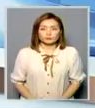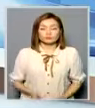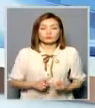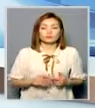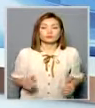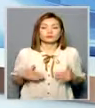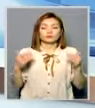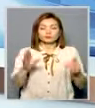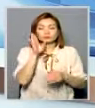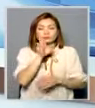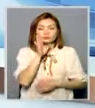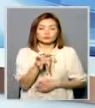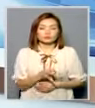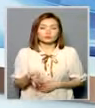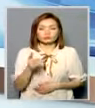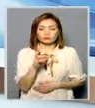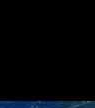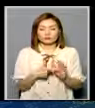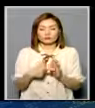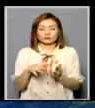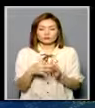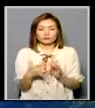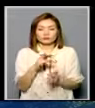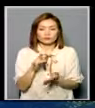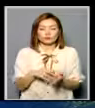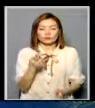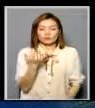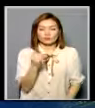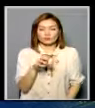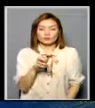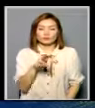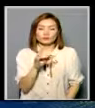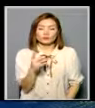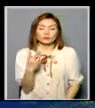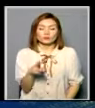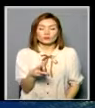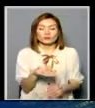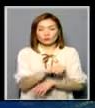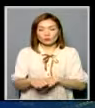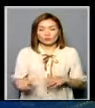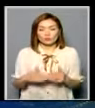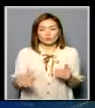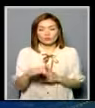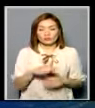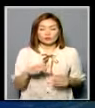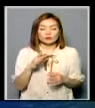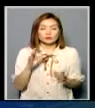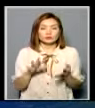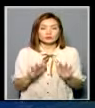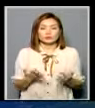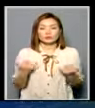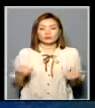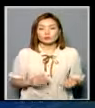В связи с повышением уровня воды в реке Седьмом Ауле города Кульсары подтопило 3 дворовых территории. Это было